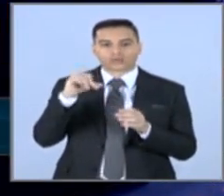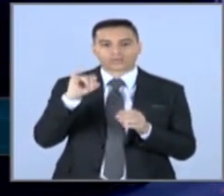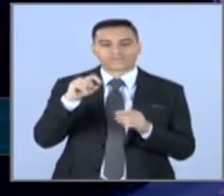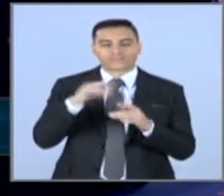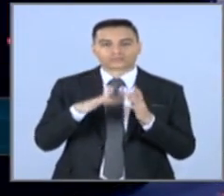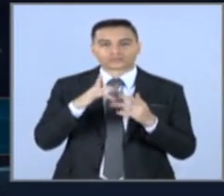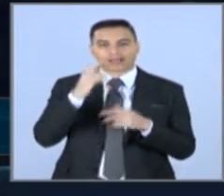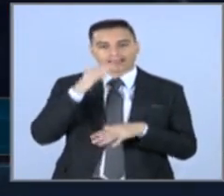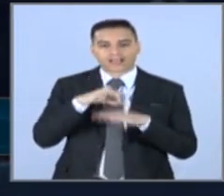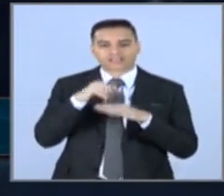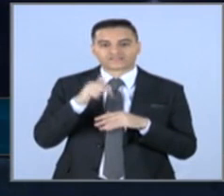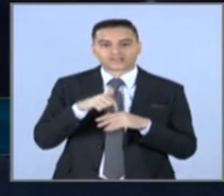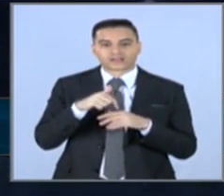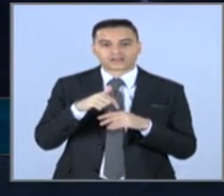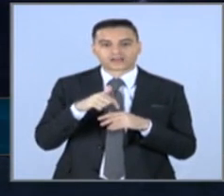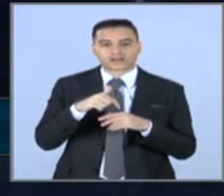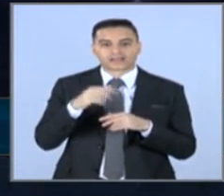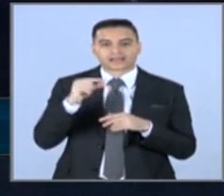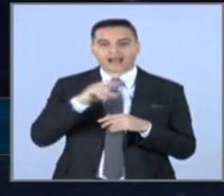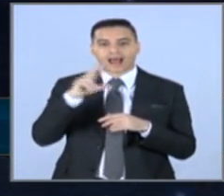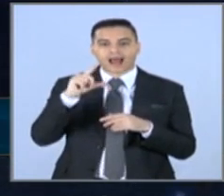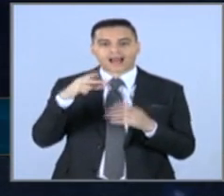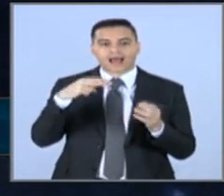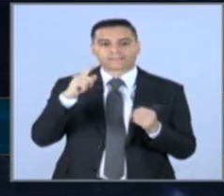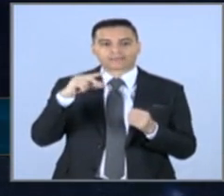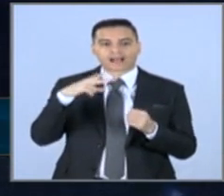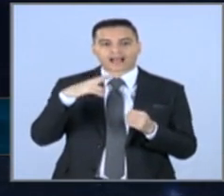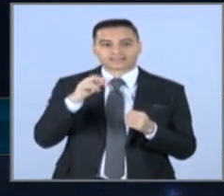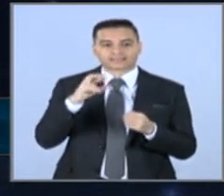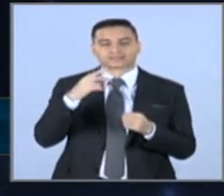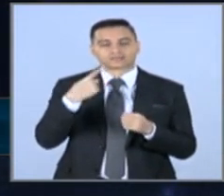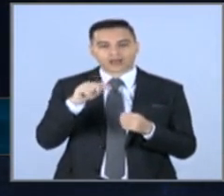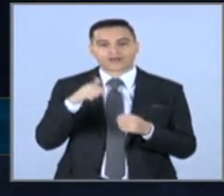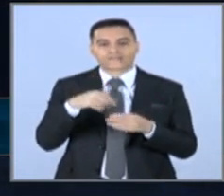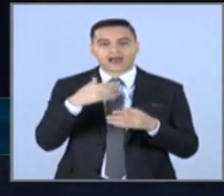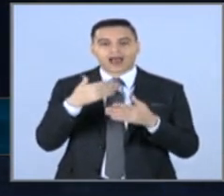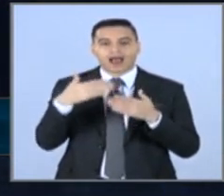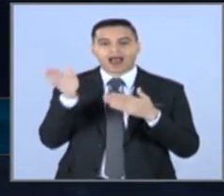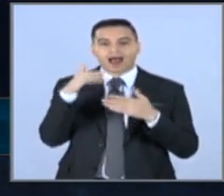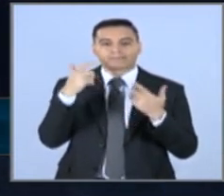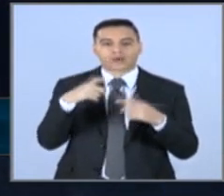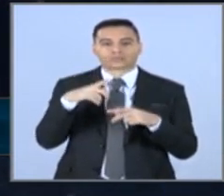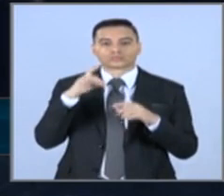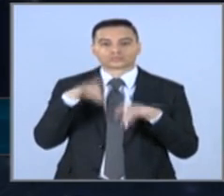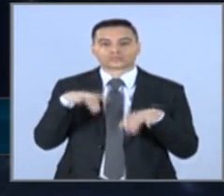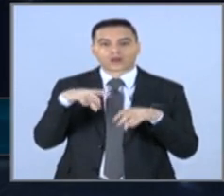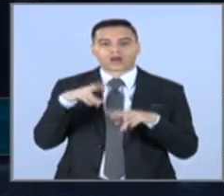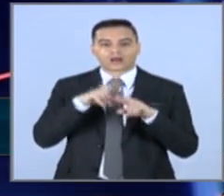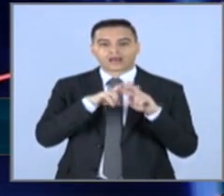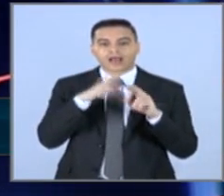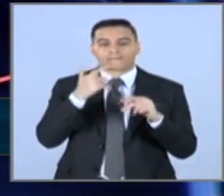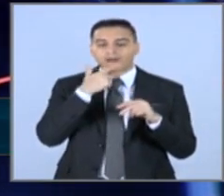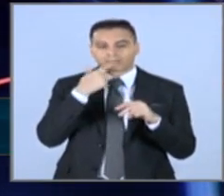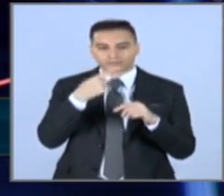مسلسل الناس في كفر عسكر، فمن هي؟ دلال عبد العزيز. صح. هو لون النجوم على علم دولة أستراليا؟ أبيض.